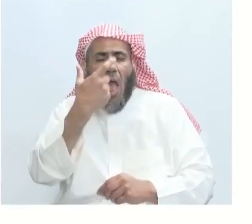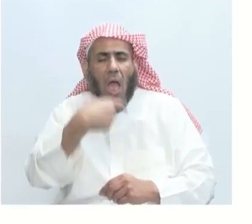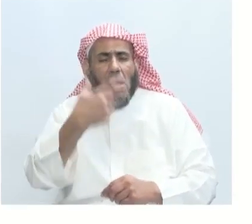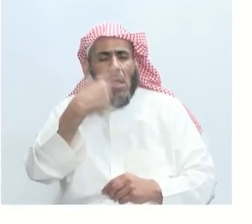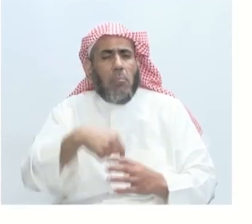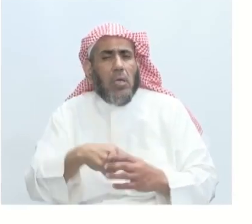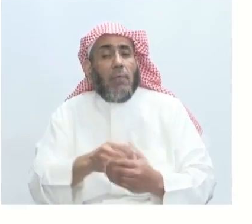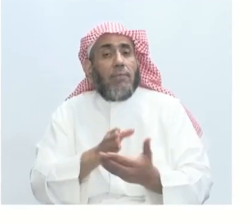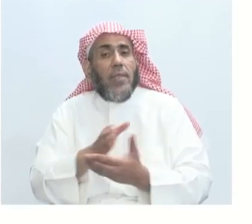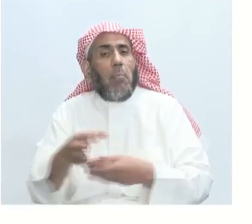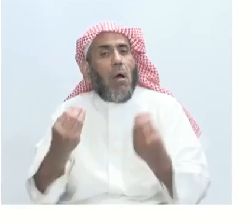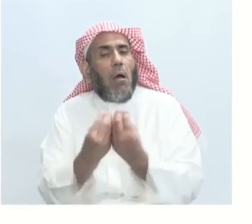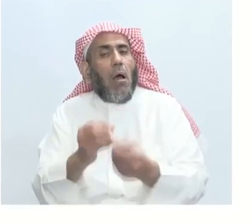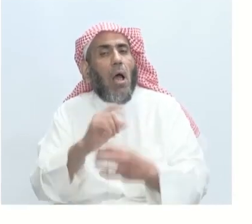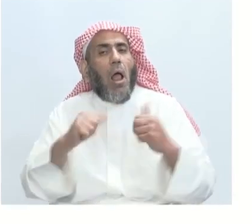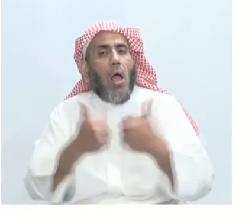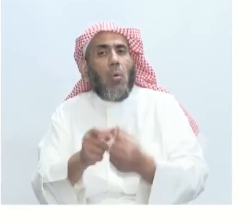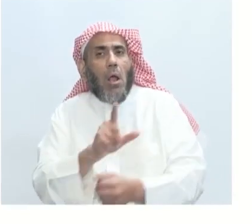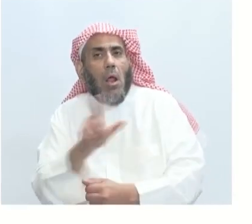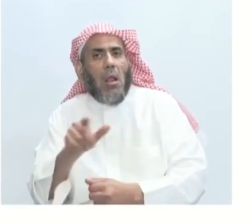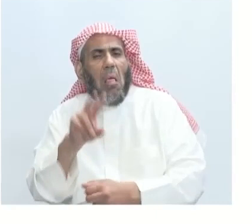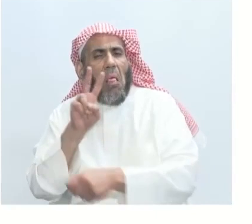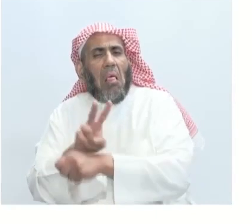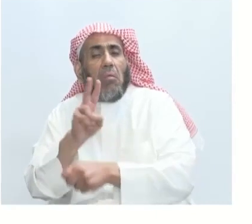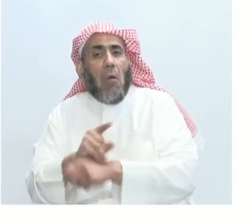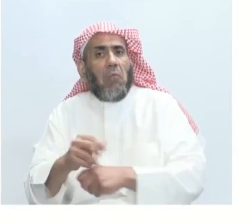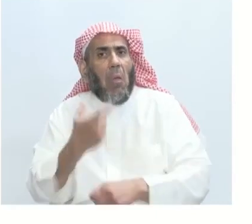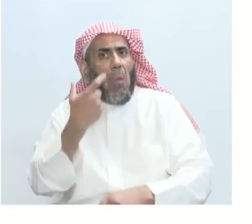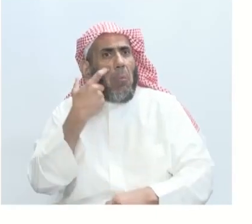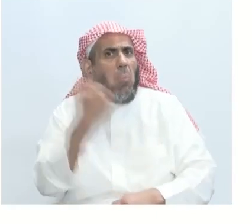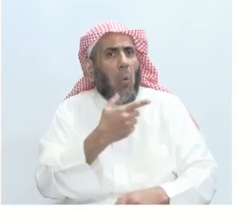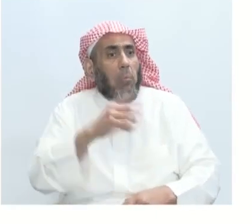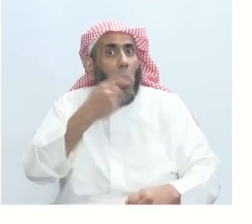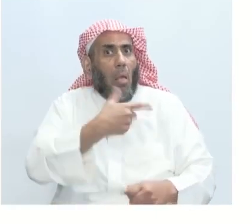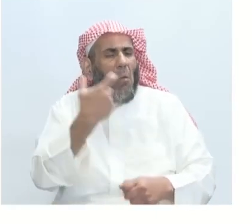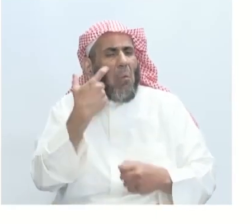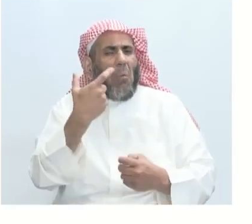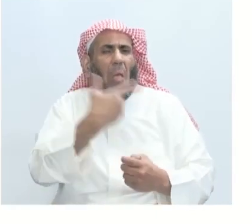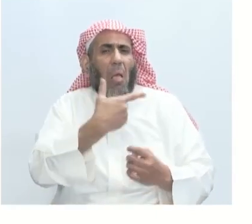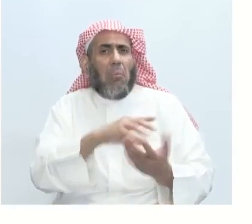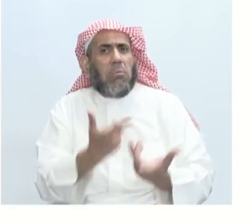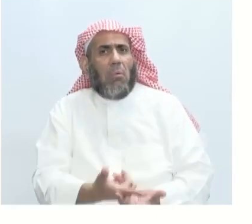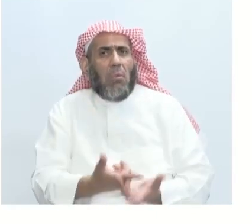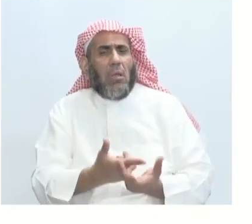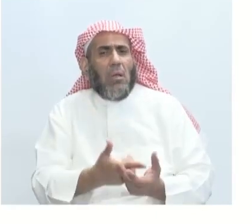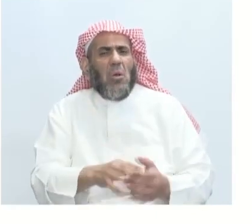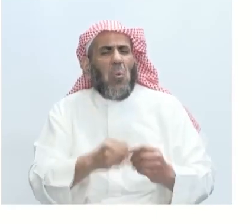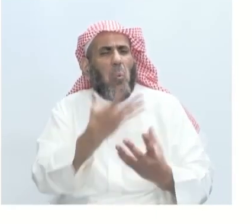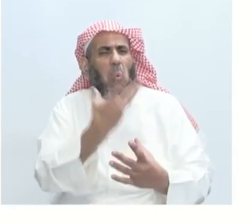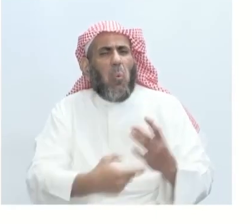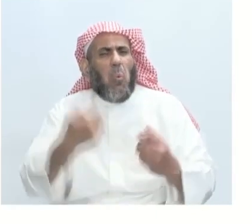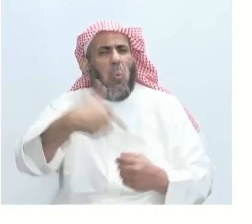فذهب به اهله الى مدعي وقال ان فيه سحر وسحر و استنزف